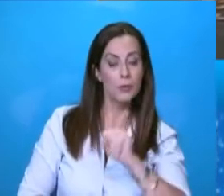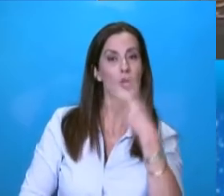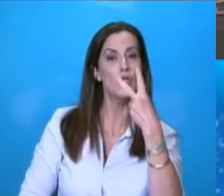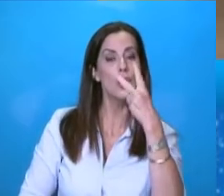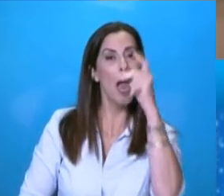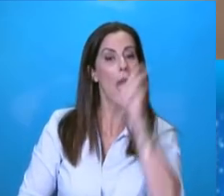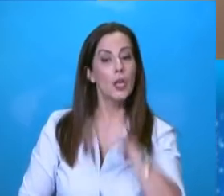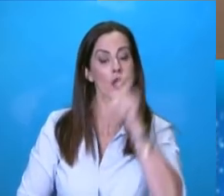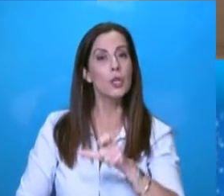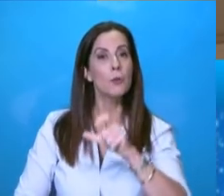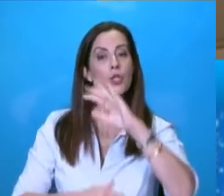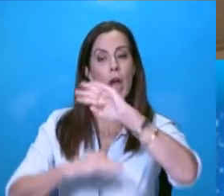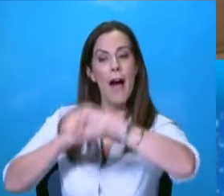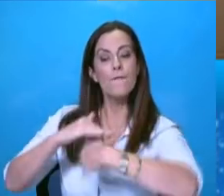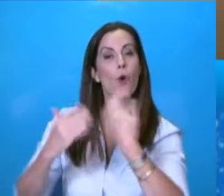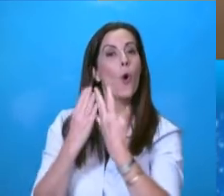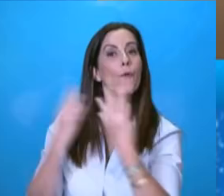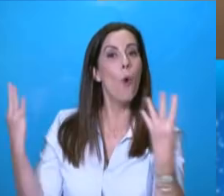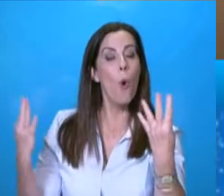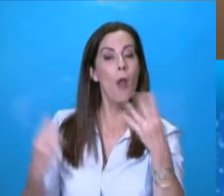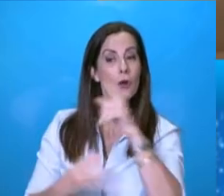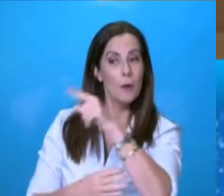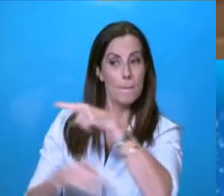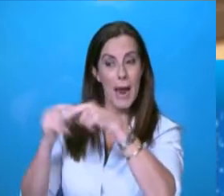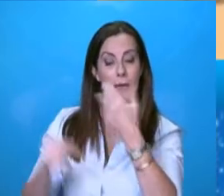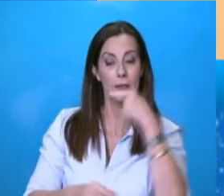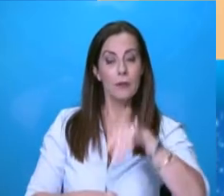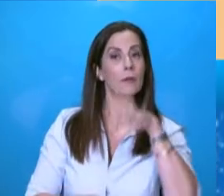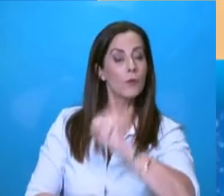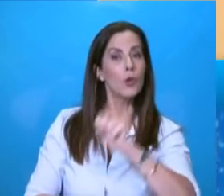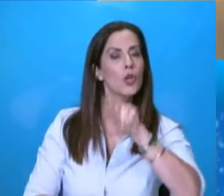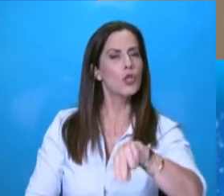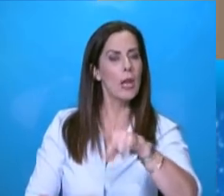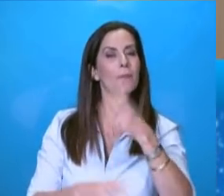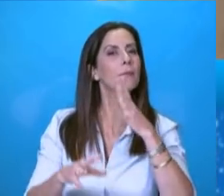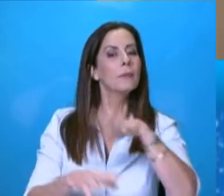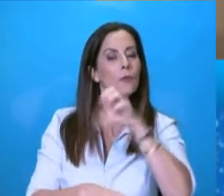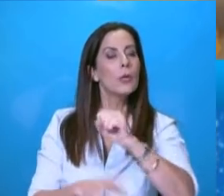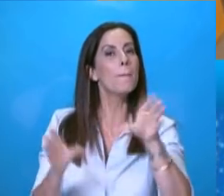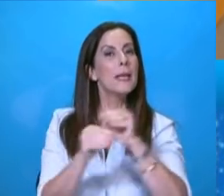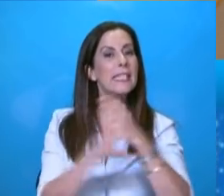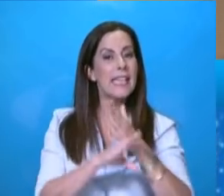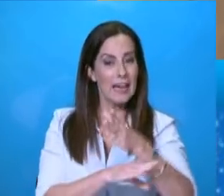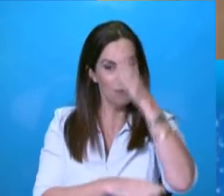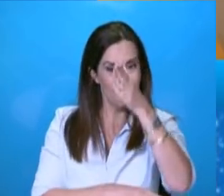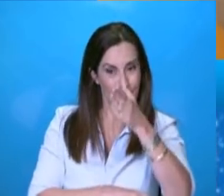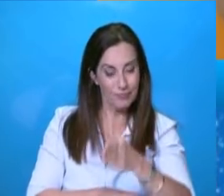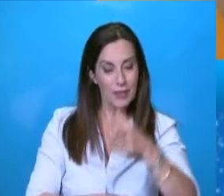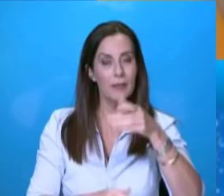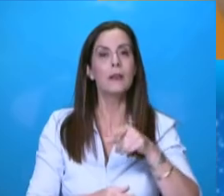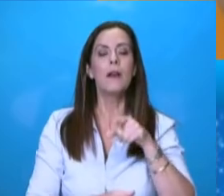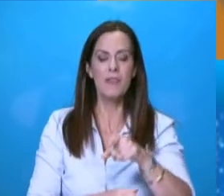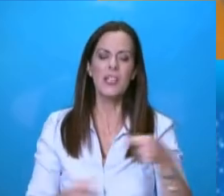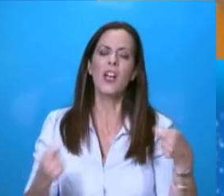מעזה כשהם מצוידים בשלושה סכינים וקטר, כך הם חתכו את הגדר ונכנסו לשטח ישראל. וזה כמובן, דוריה, מתכתב